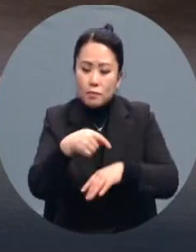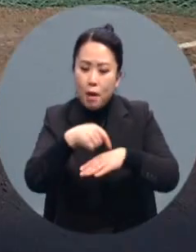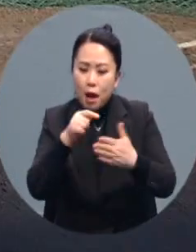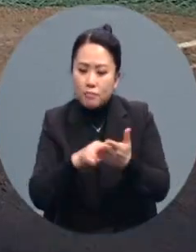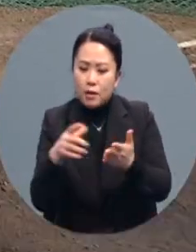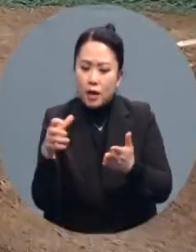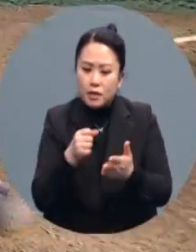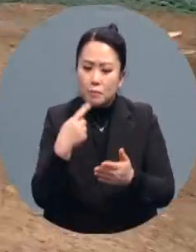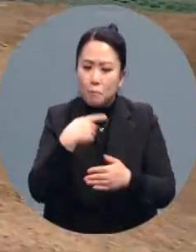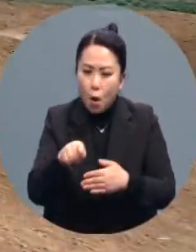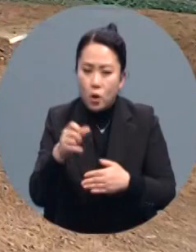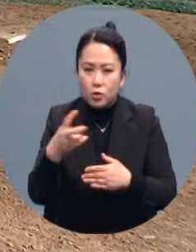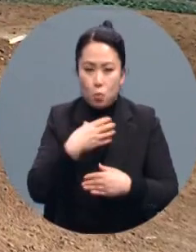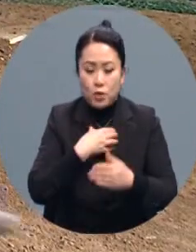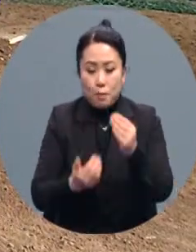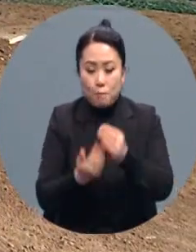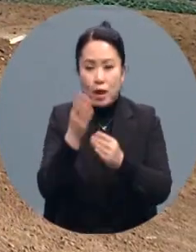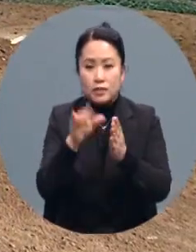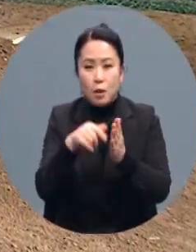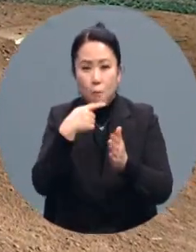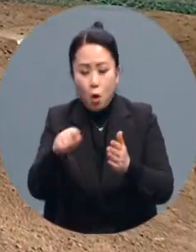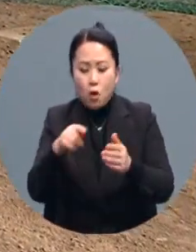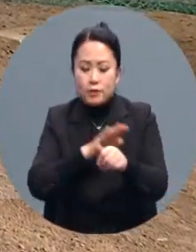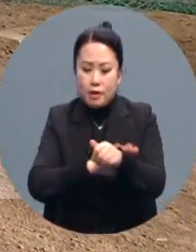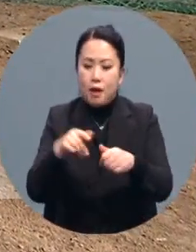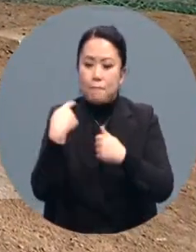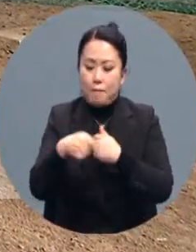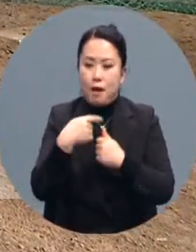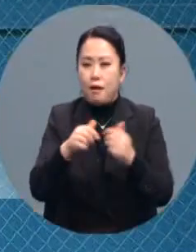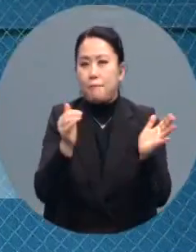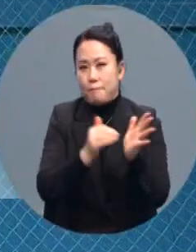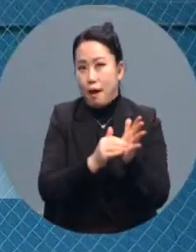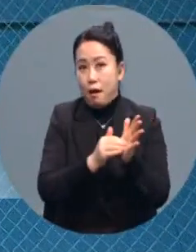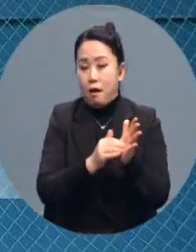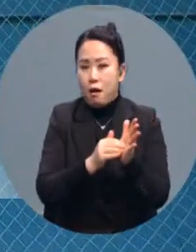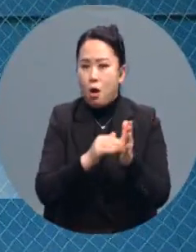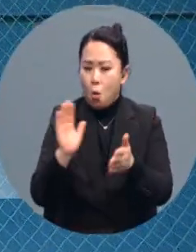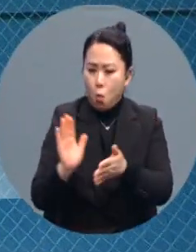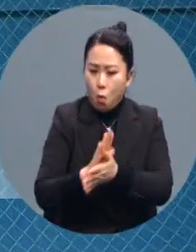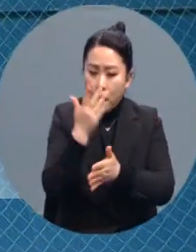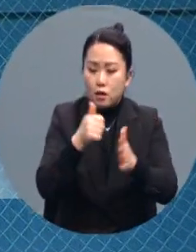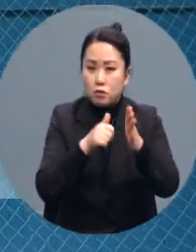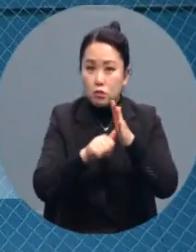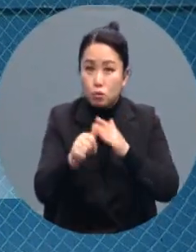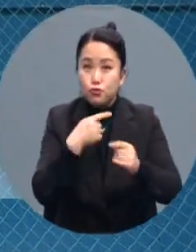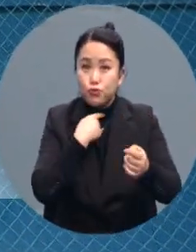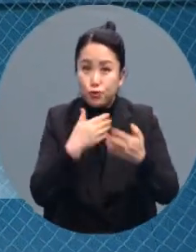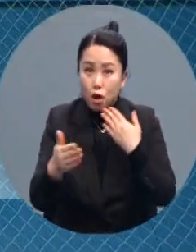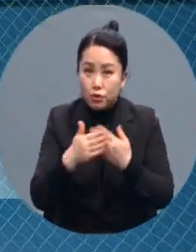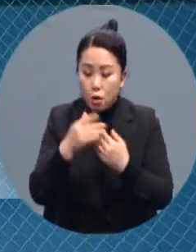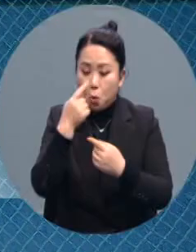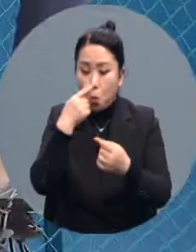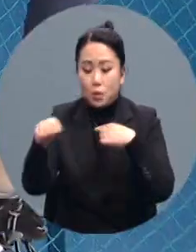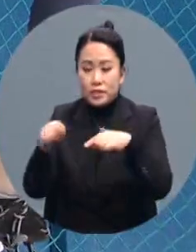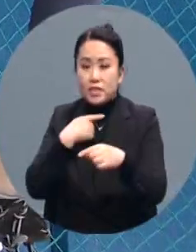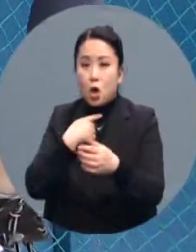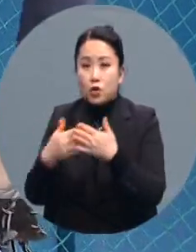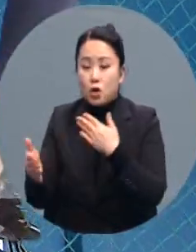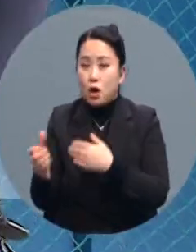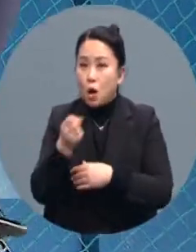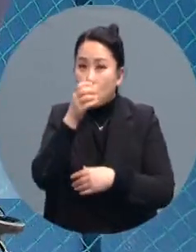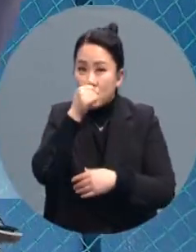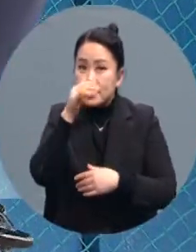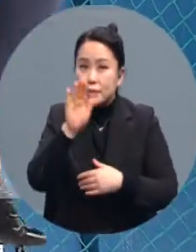알려주셔가지고. 화려한 프로야구 선수와 코치 경력을 가졌지만 지역 유소년 야구 발전을 위해 고향